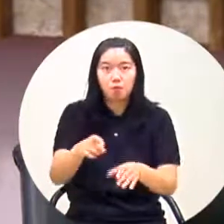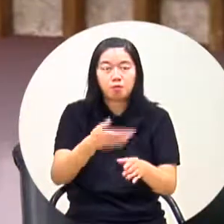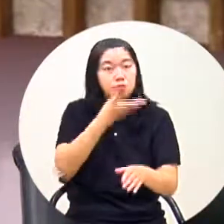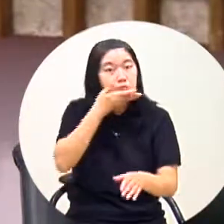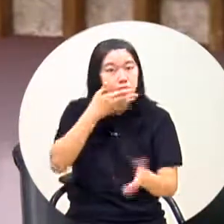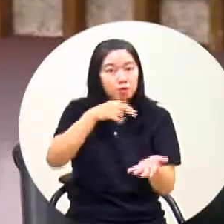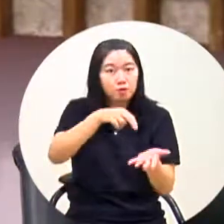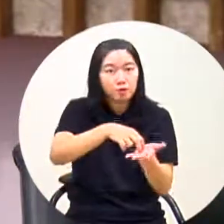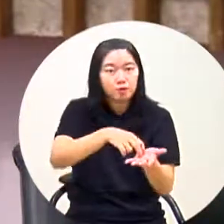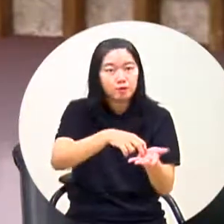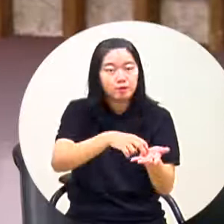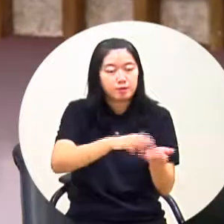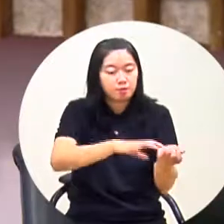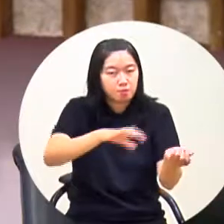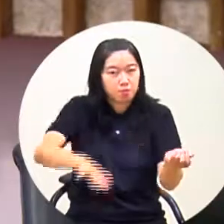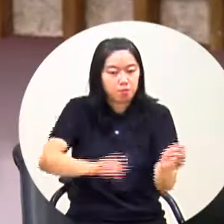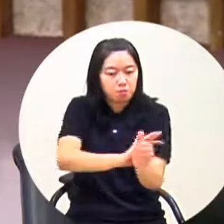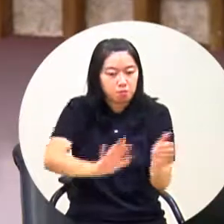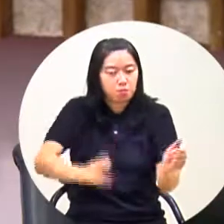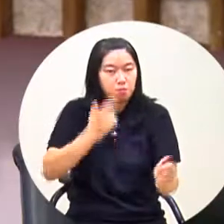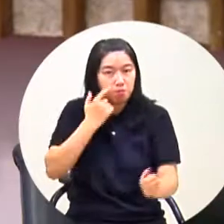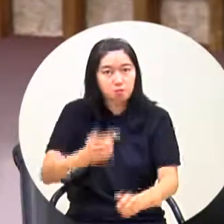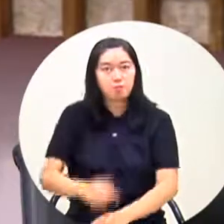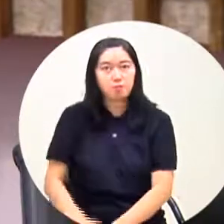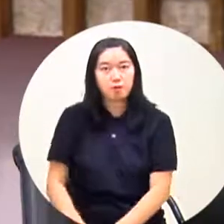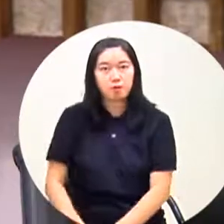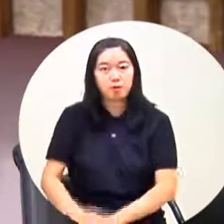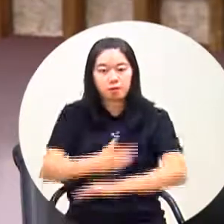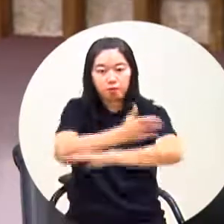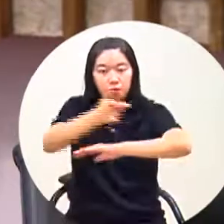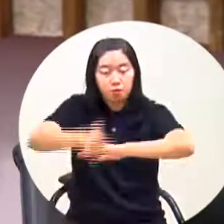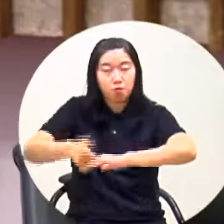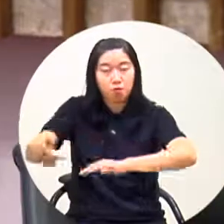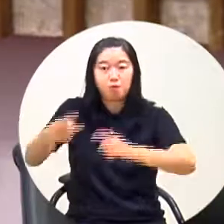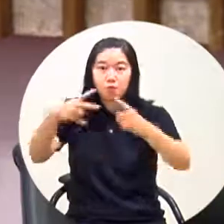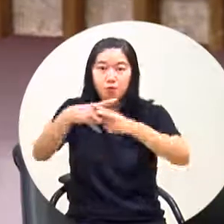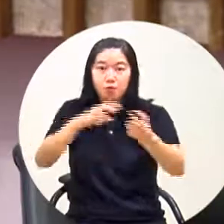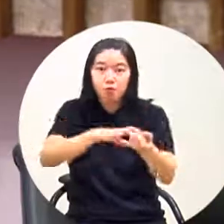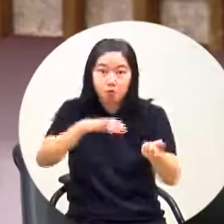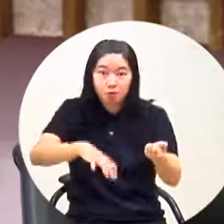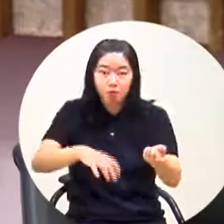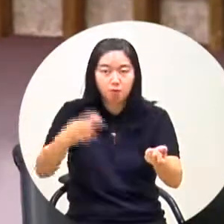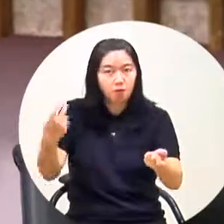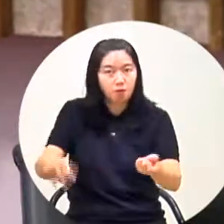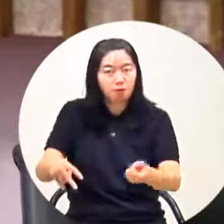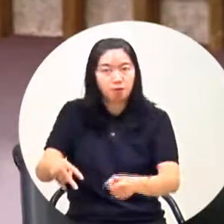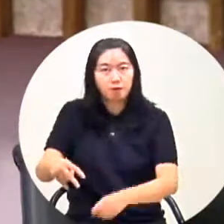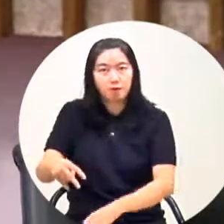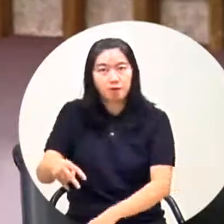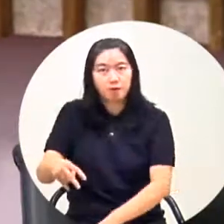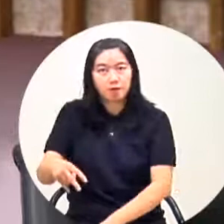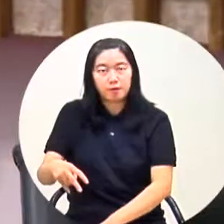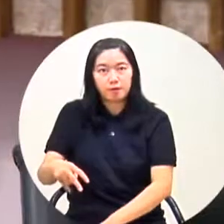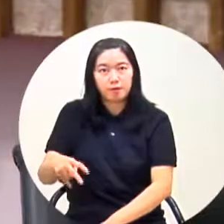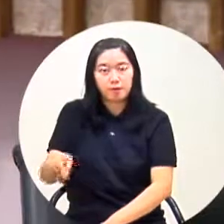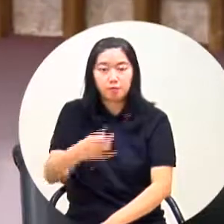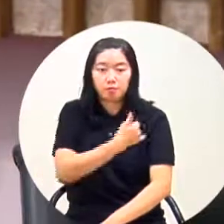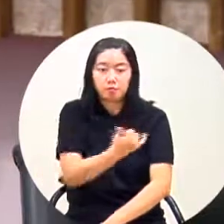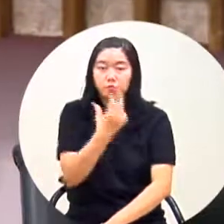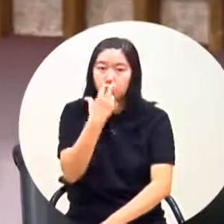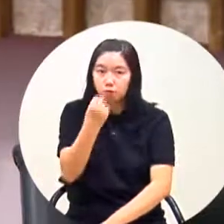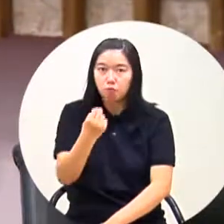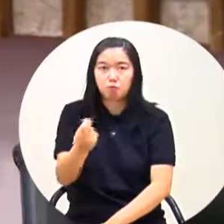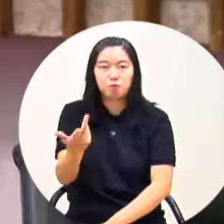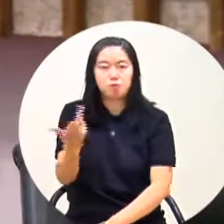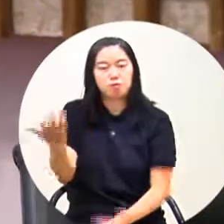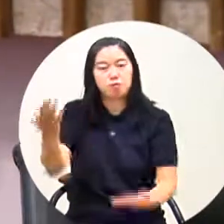其呢，啊，想讲吼较专科的这个诊所啦、病院啦吼，甚至话根本拜六假日伊就要开延